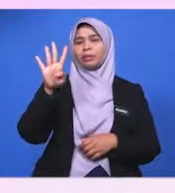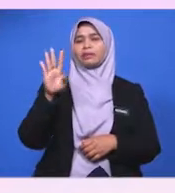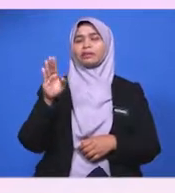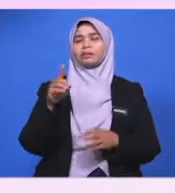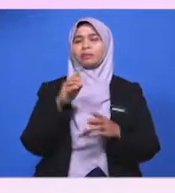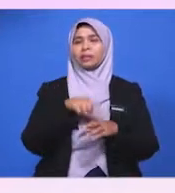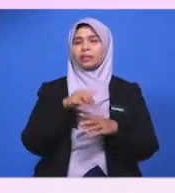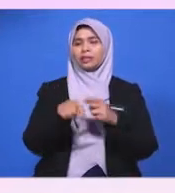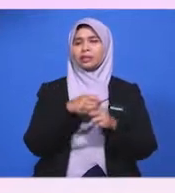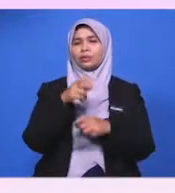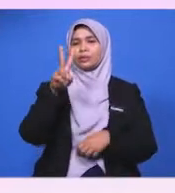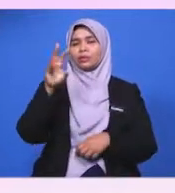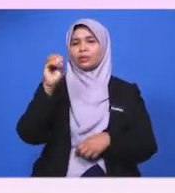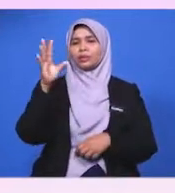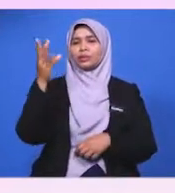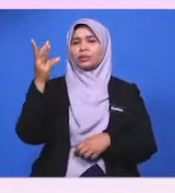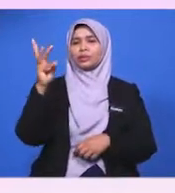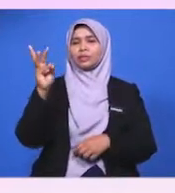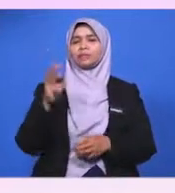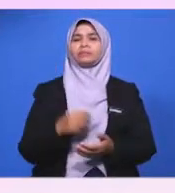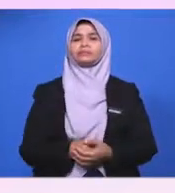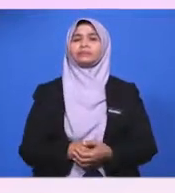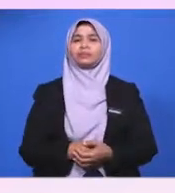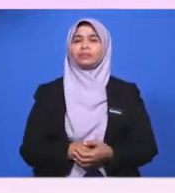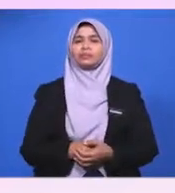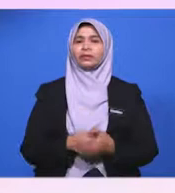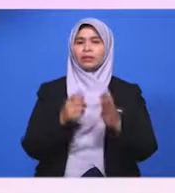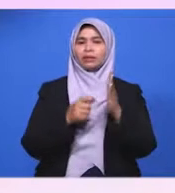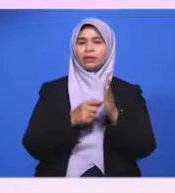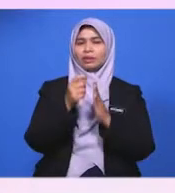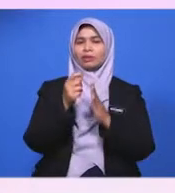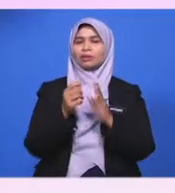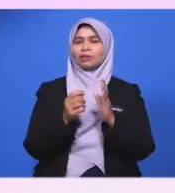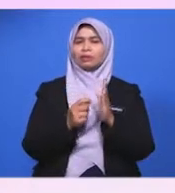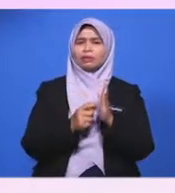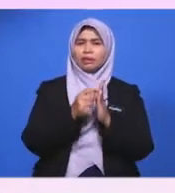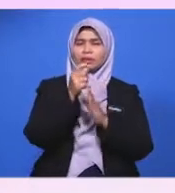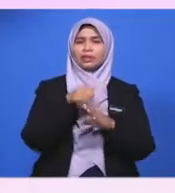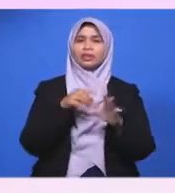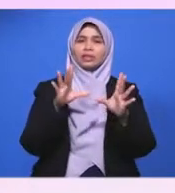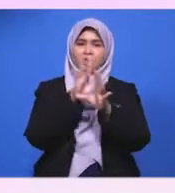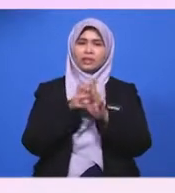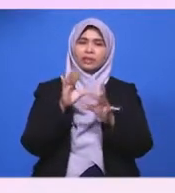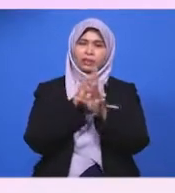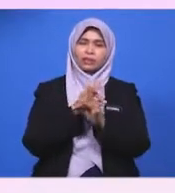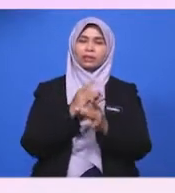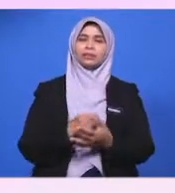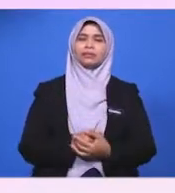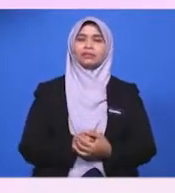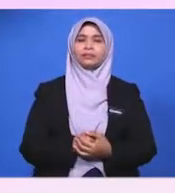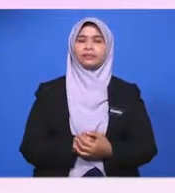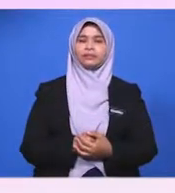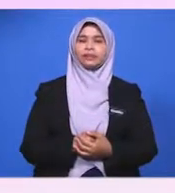2016. Peningkatan tertinggi dicatatkan di Sarawak Pernyataan tersebut yang